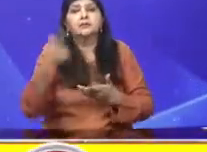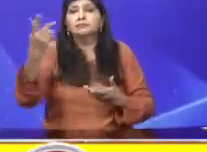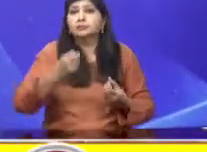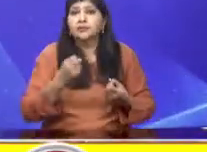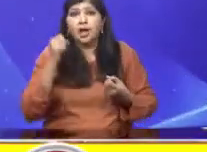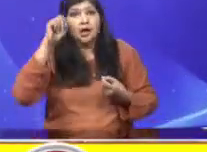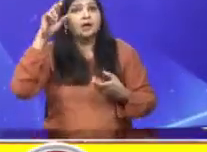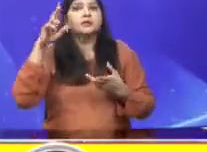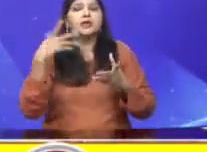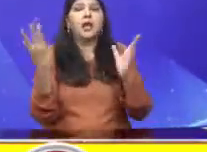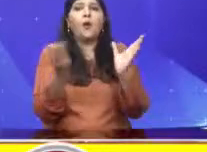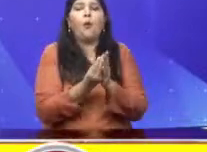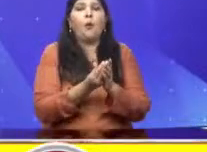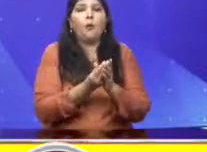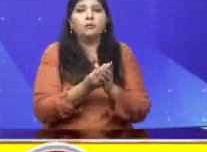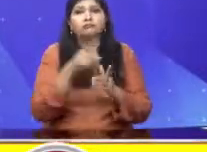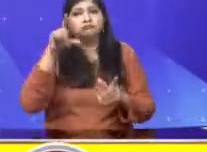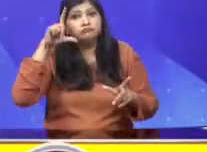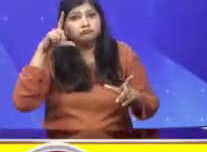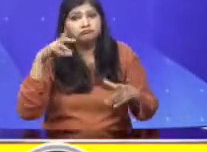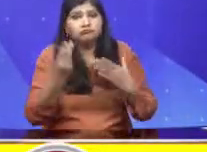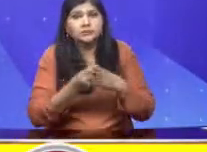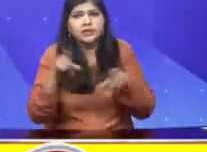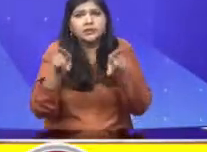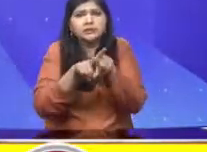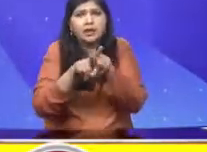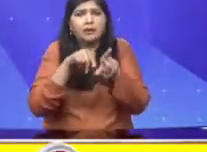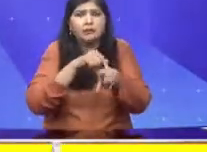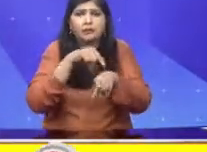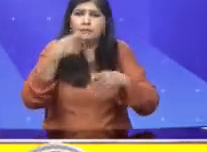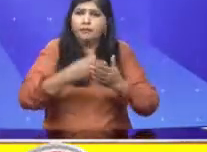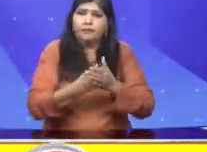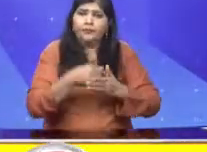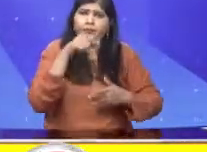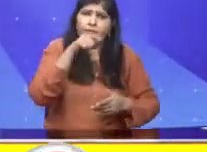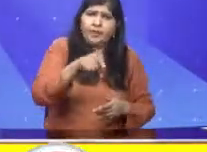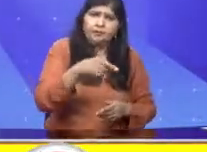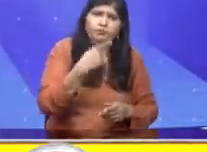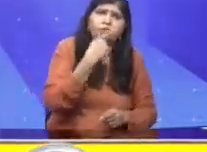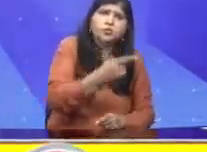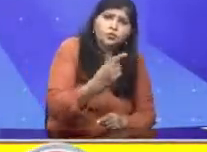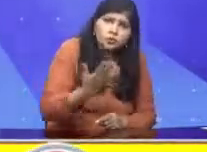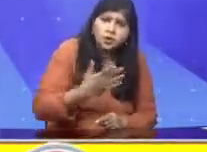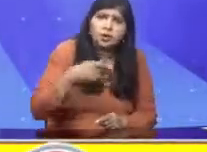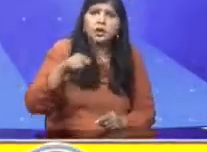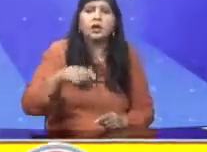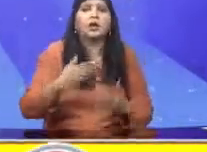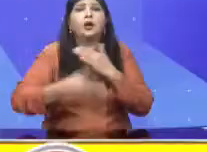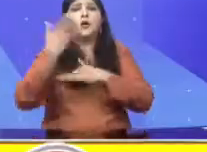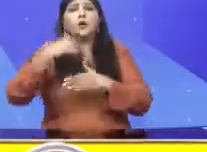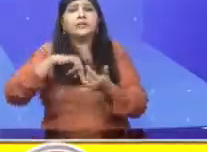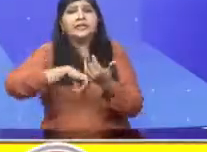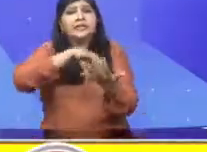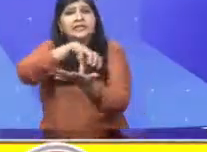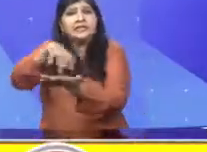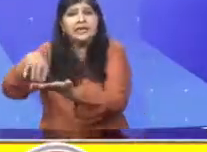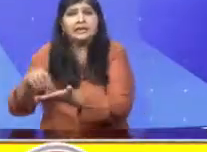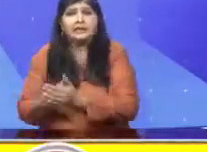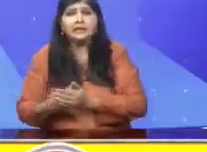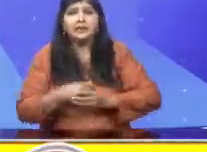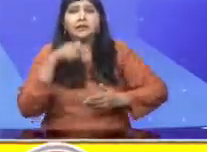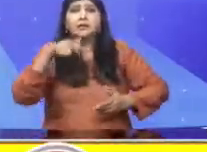को अस्चरी चकित कर देता है अब जैसे कि अगर मैं आपसे पूछो कि वो कौन से राज्य हैं